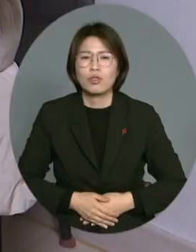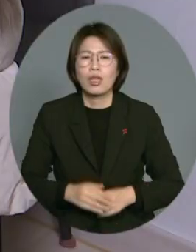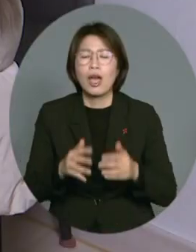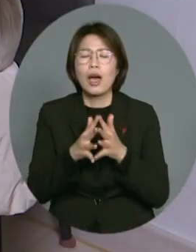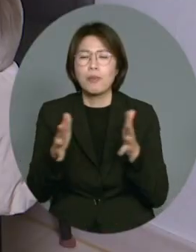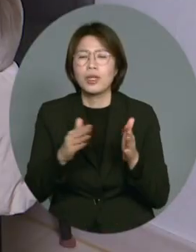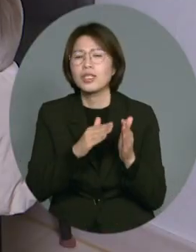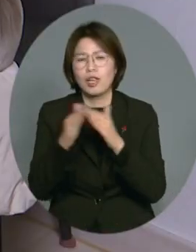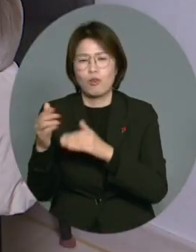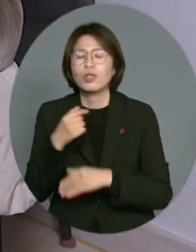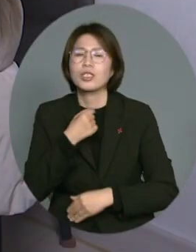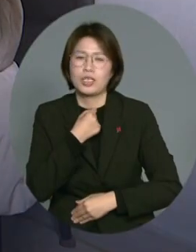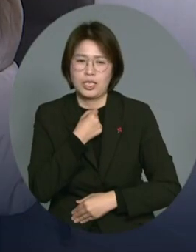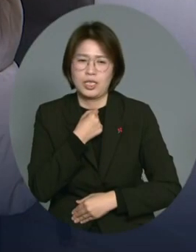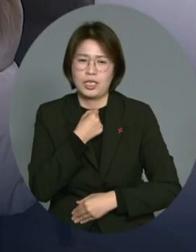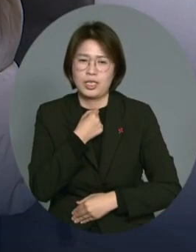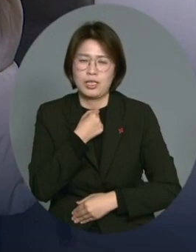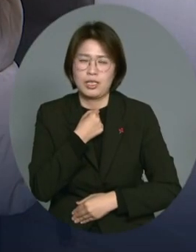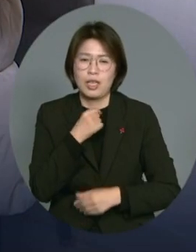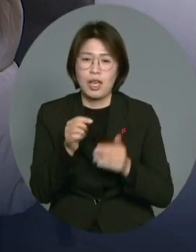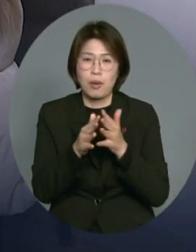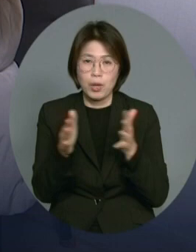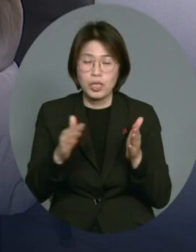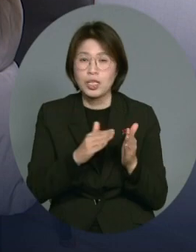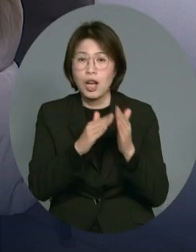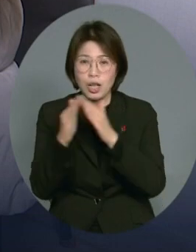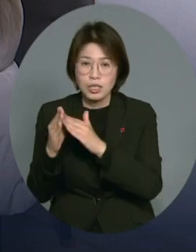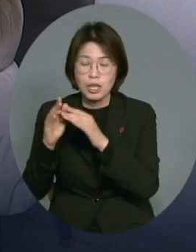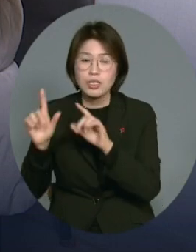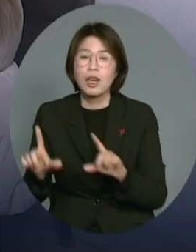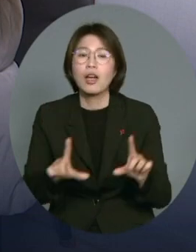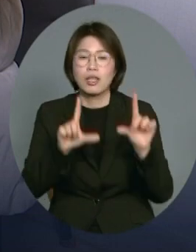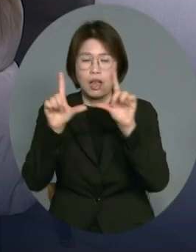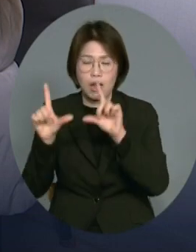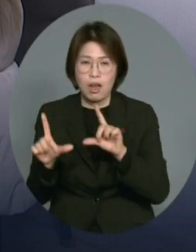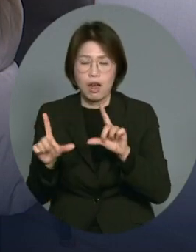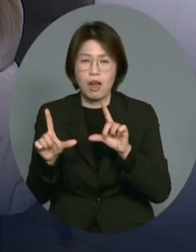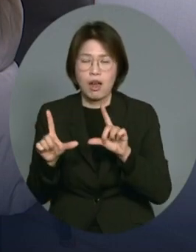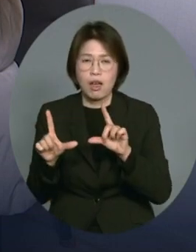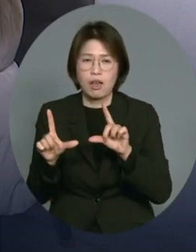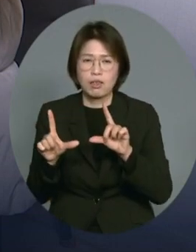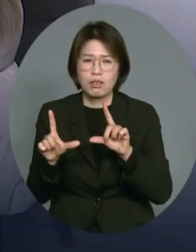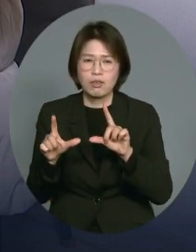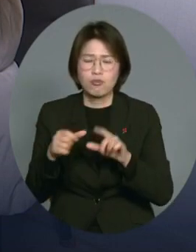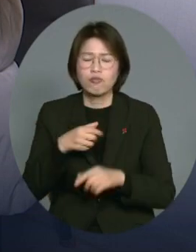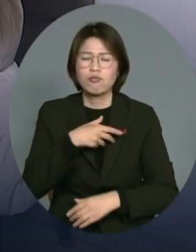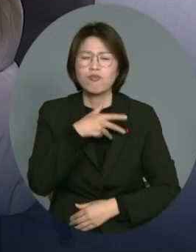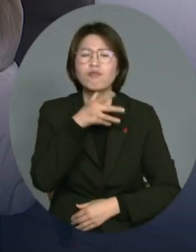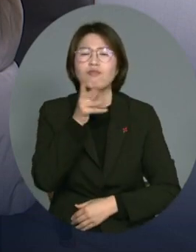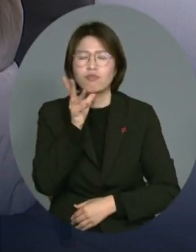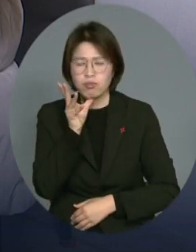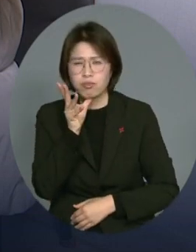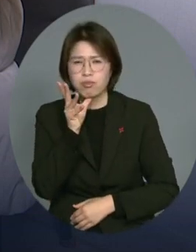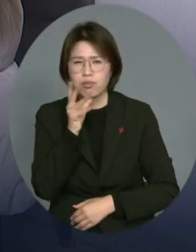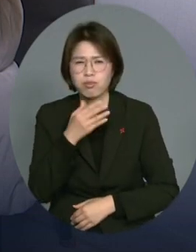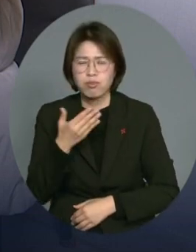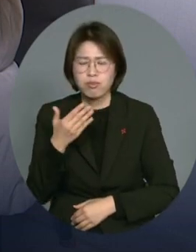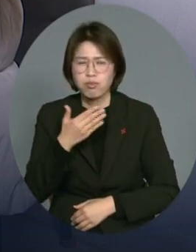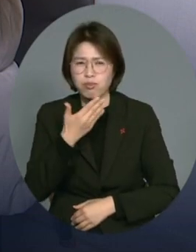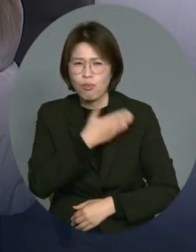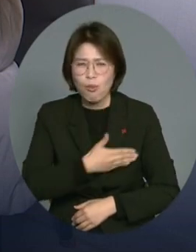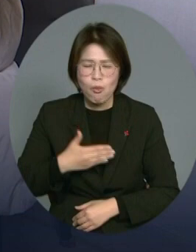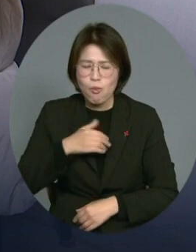들어가려고요. 아파트에 들어가서 살다가 이제 나이 들어갖고 몸이